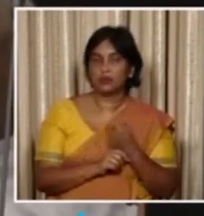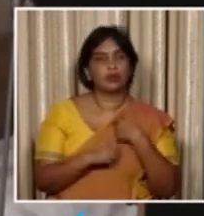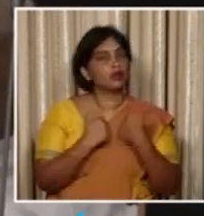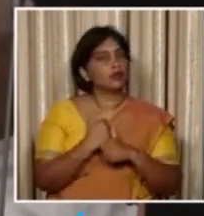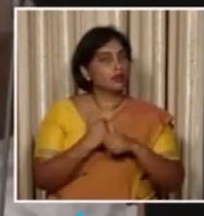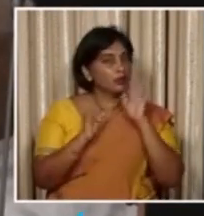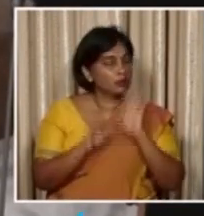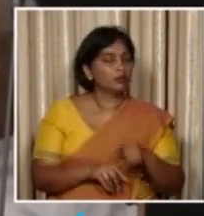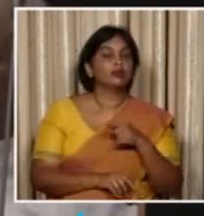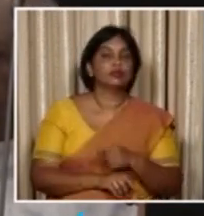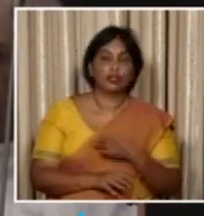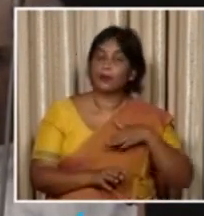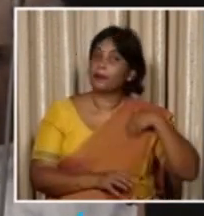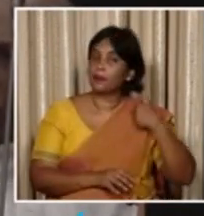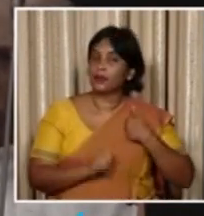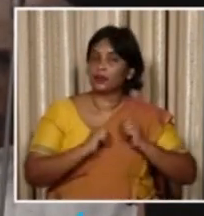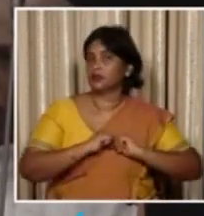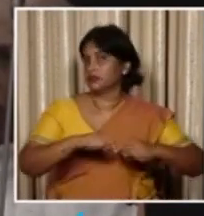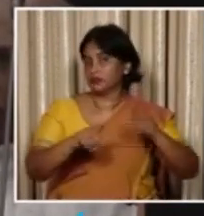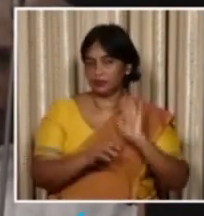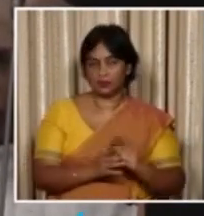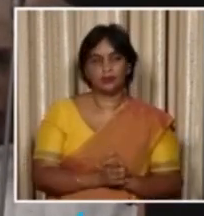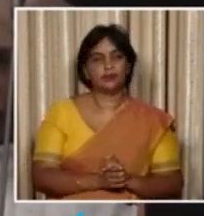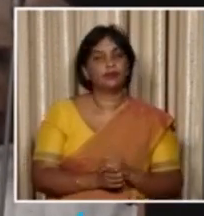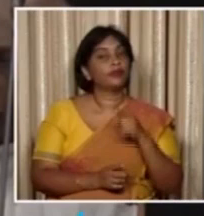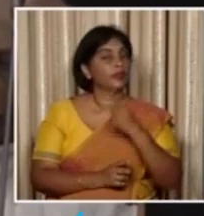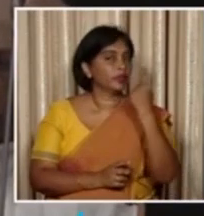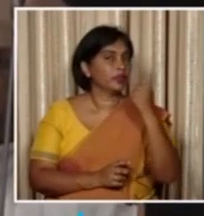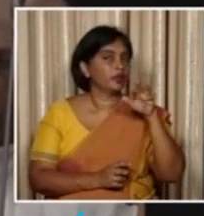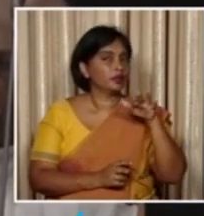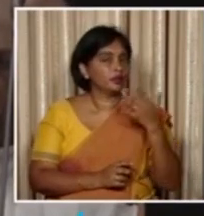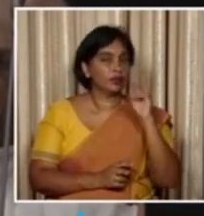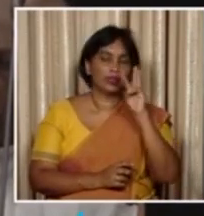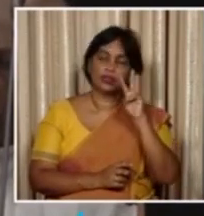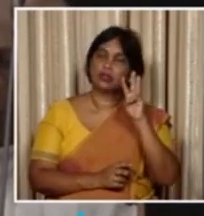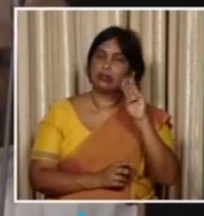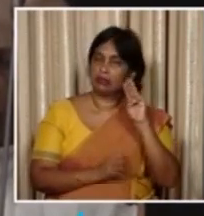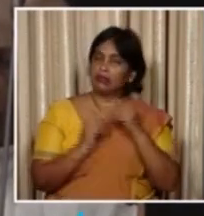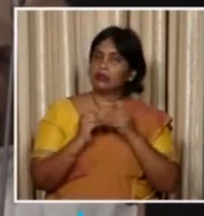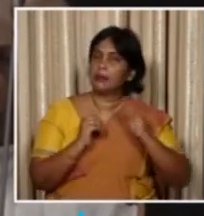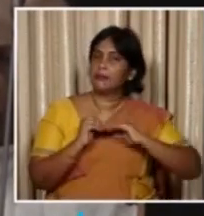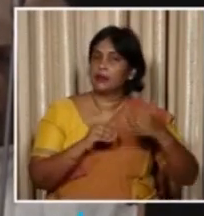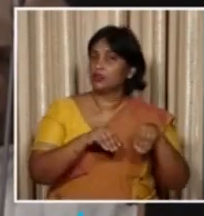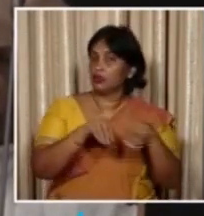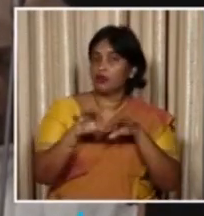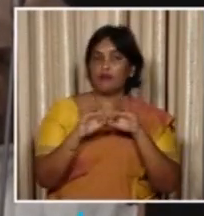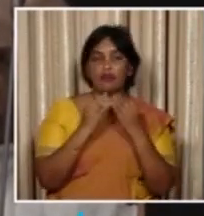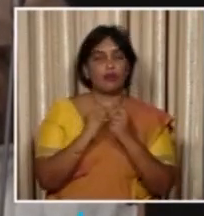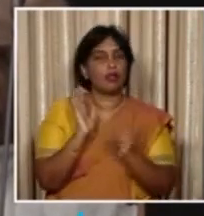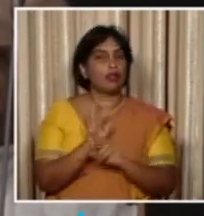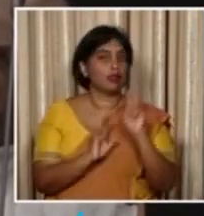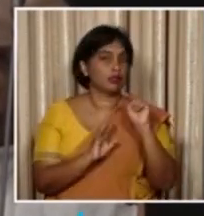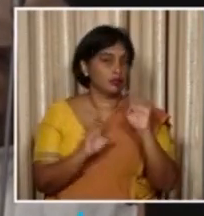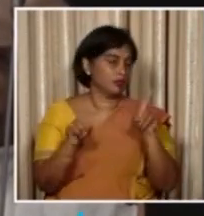නිර්මාණය කර ගැනීමට මූලික පියවරක් අපගෙන තිබෙනවා. 1930 ගණන් වලින් පසු ගොවි පවුල් ලක්ෂ 20කට